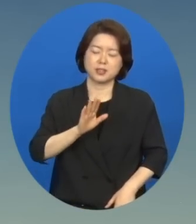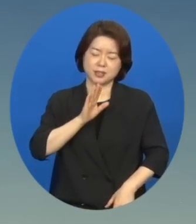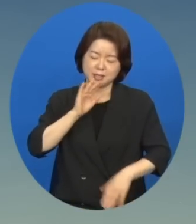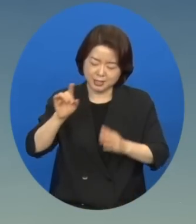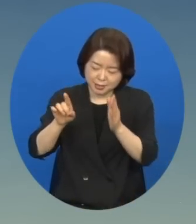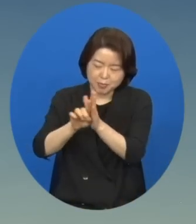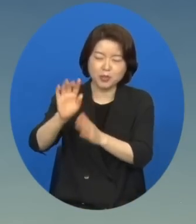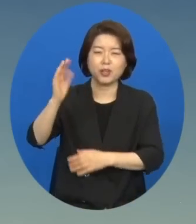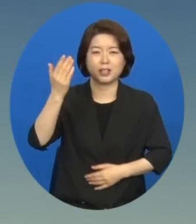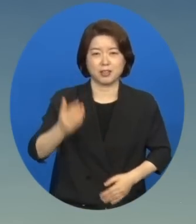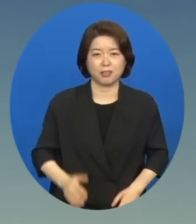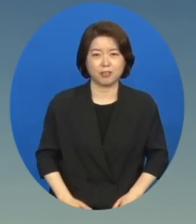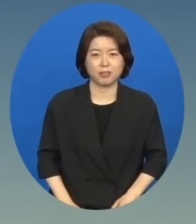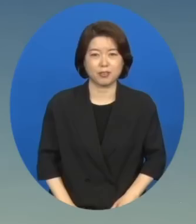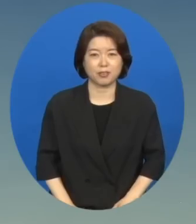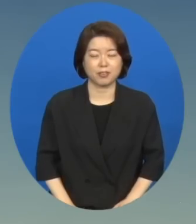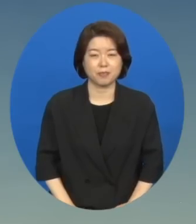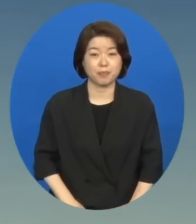것입니다. 제가